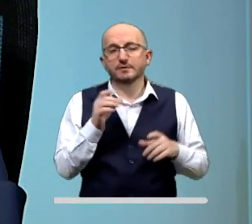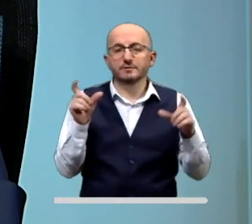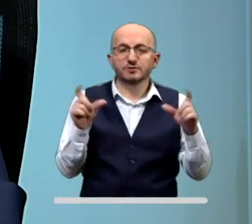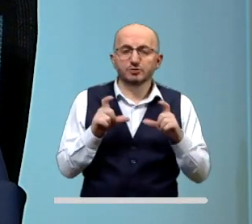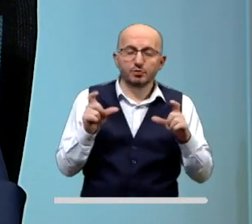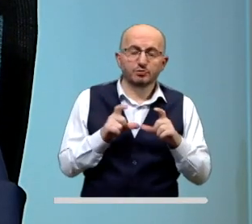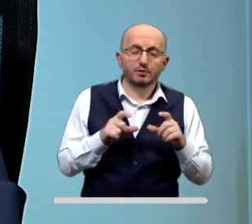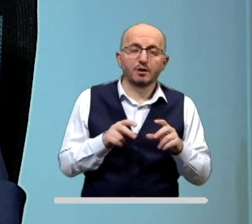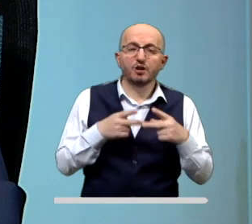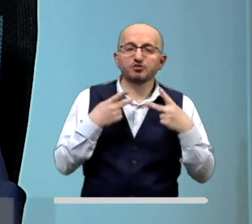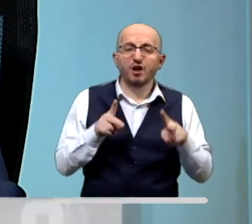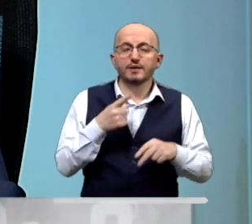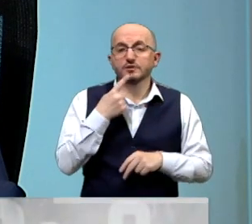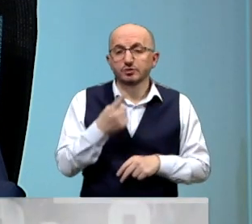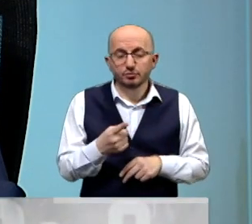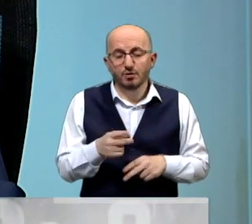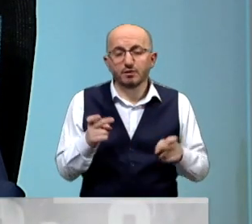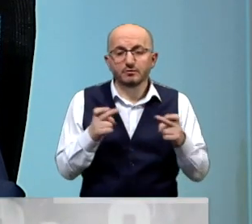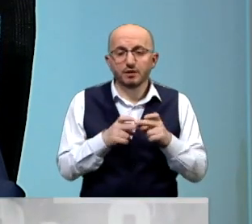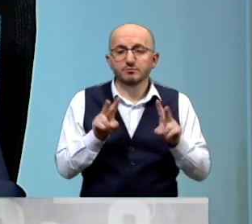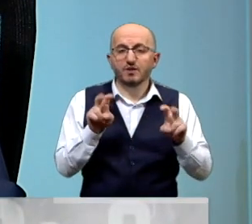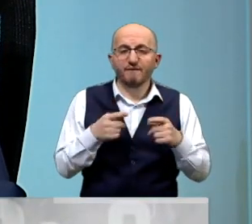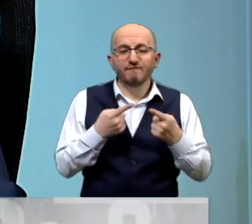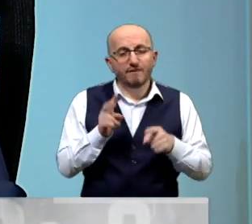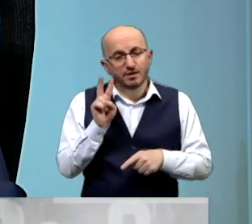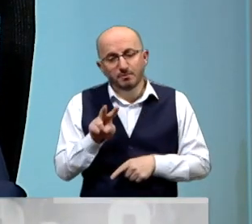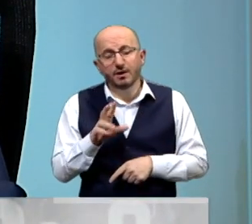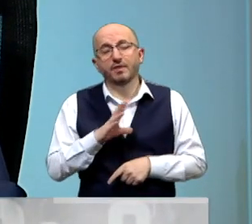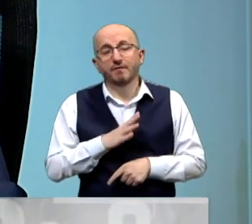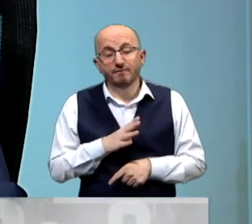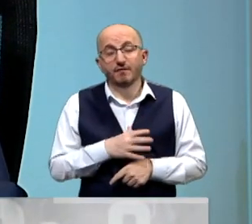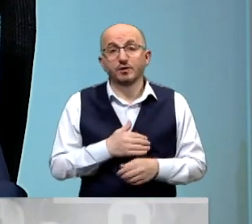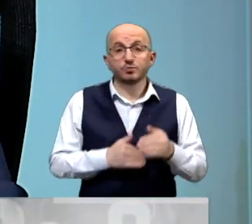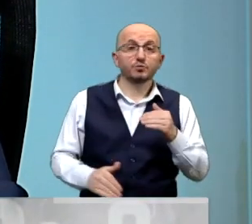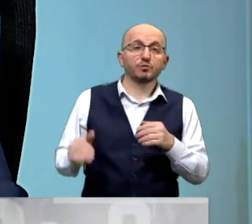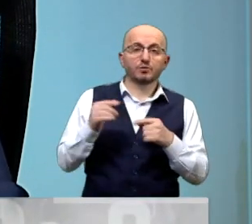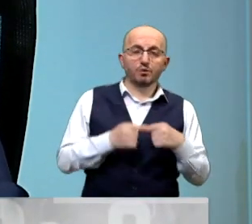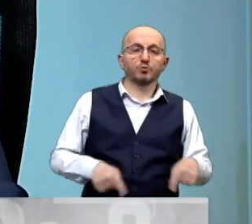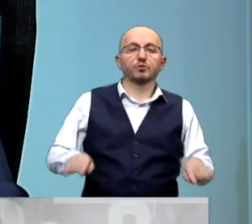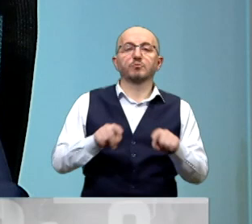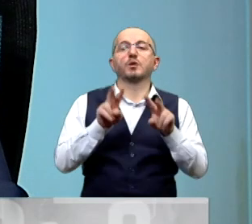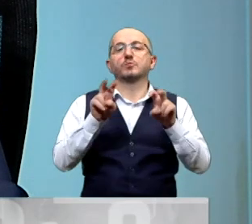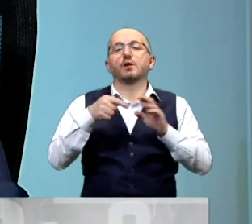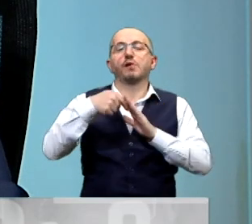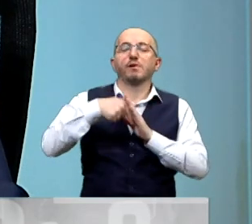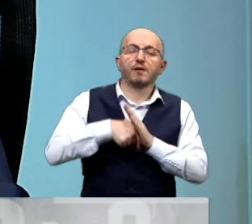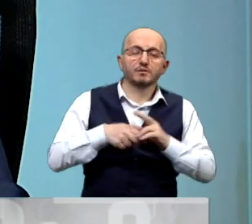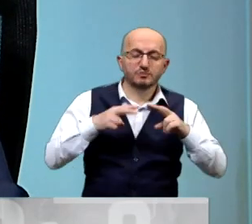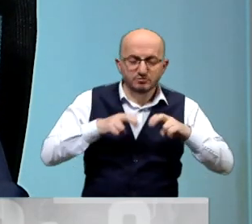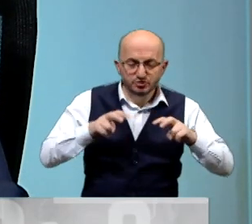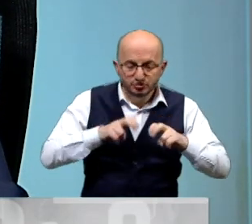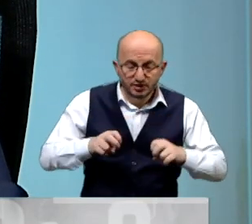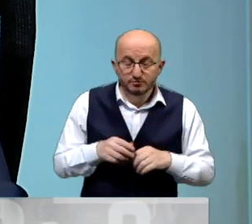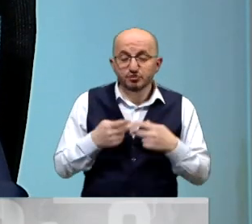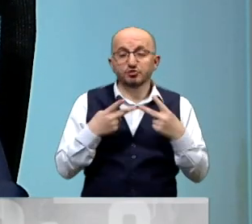bu konuya caiz diyor tartışmalı bir konu farklı bakanlar da var ama Din İşleri Yüksek kurulumuz bu konuyu detaylı bir şekilde incelemiş